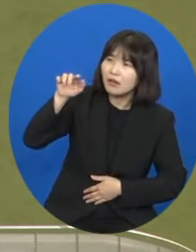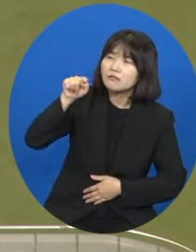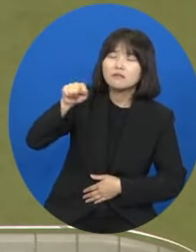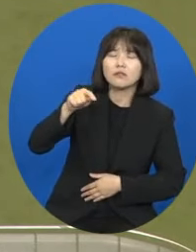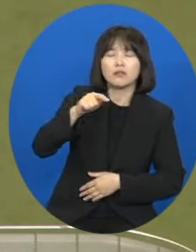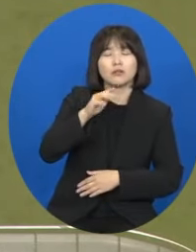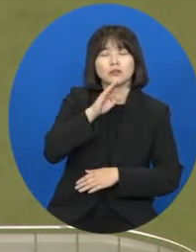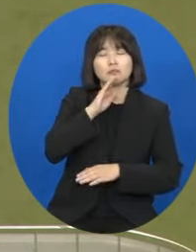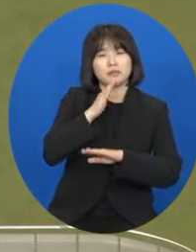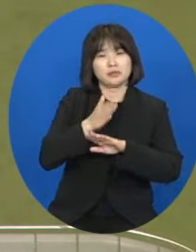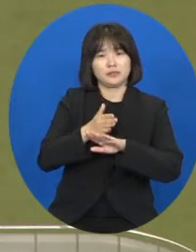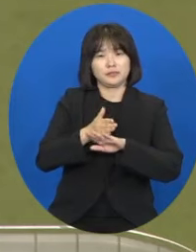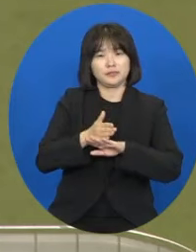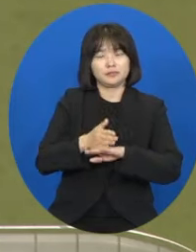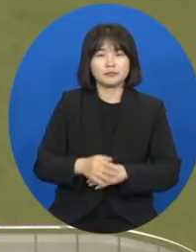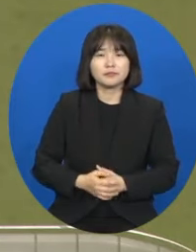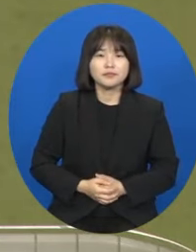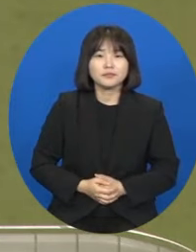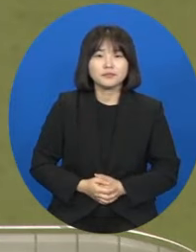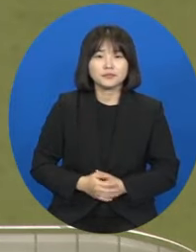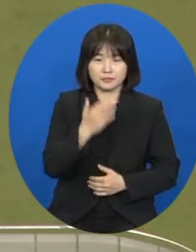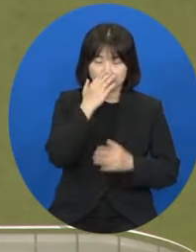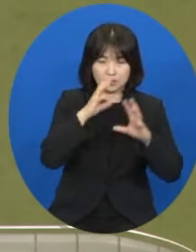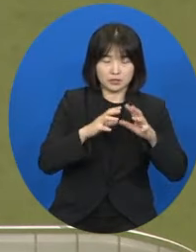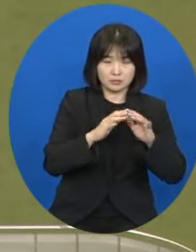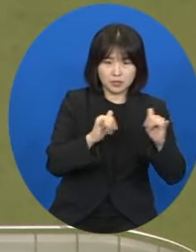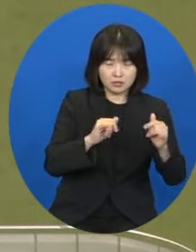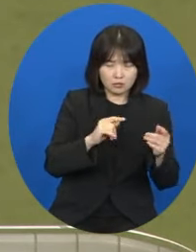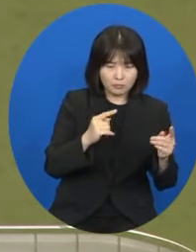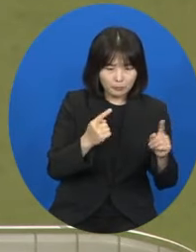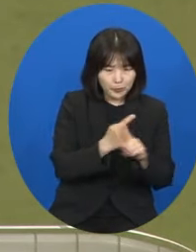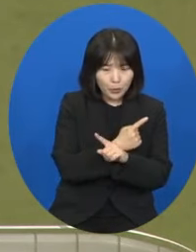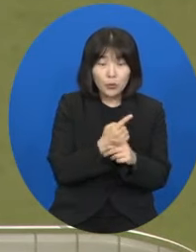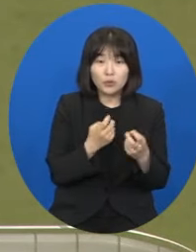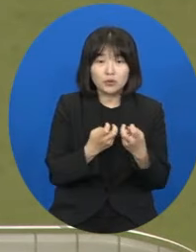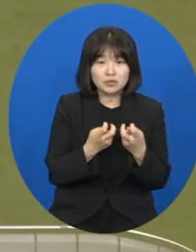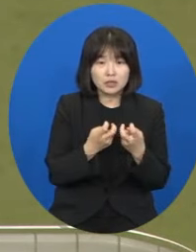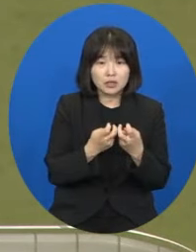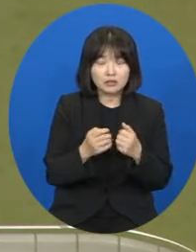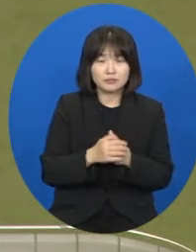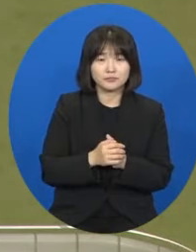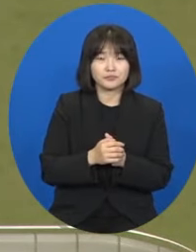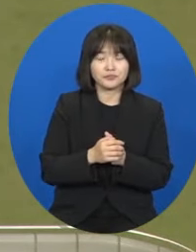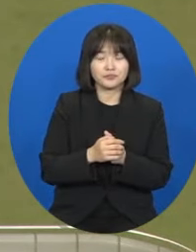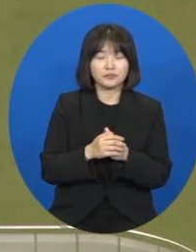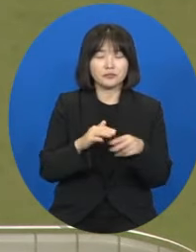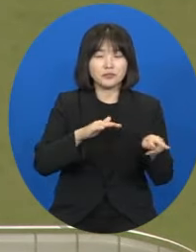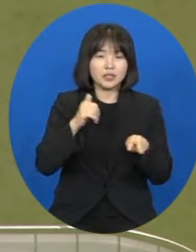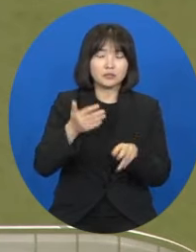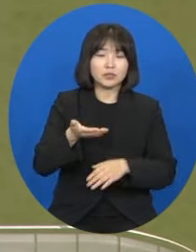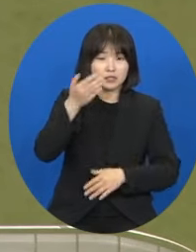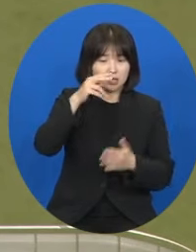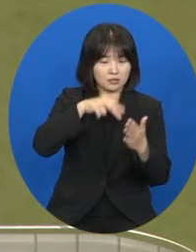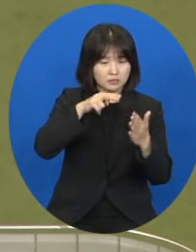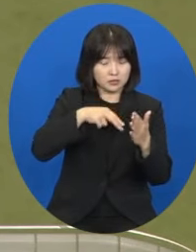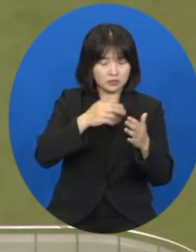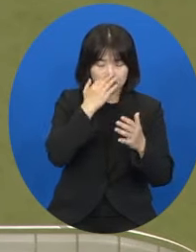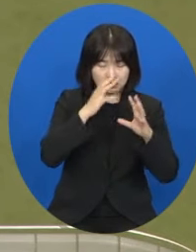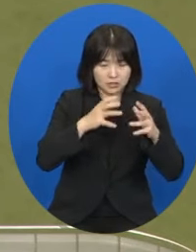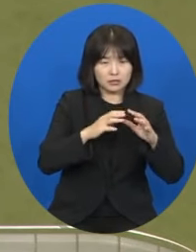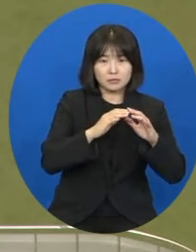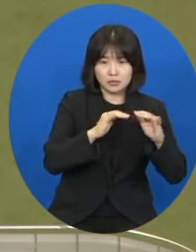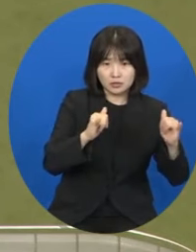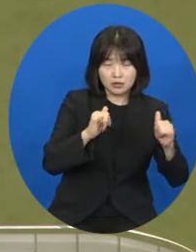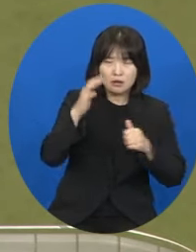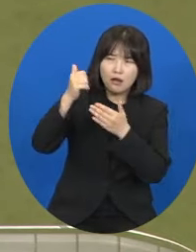감사한 일입니까? 어떻게 이스라엘 백성들이 이렇게 변하게 되었을까? 여러분, 사무엘상을 읽으면서 이스라엘 백성들이 이렇게